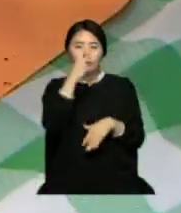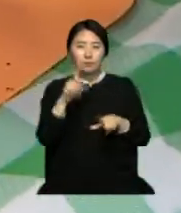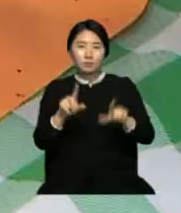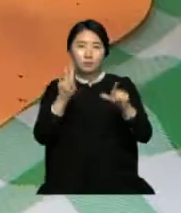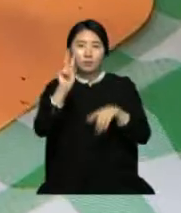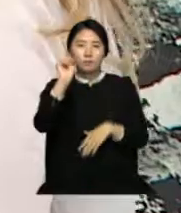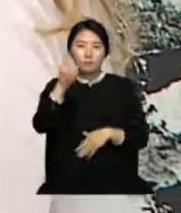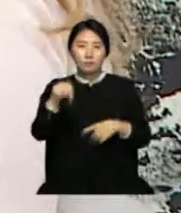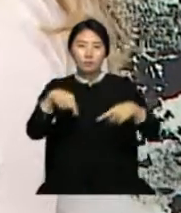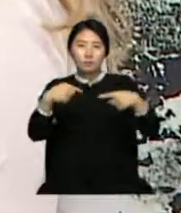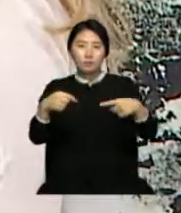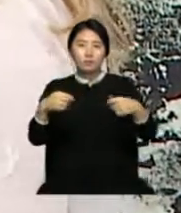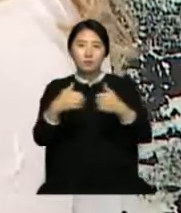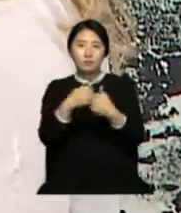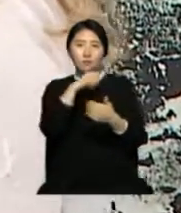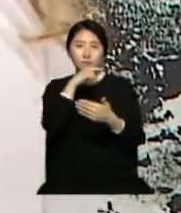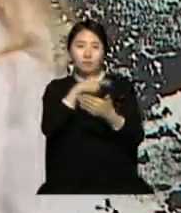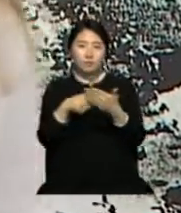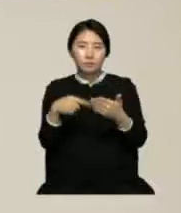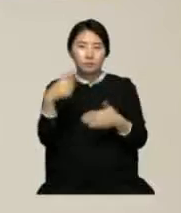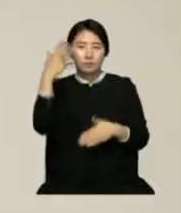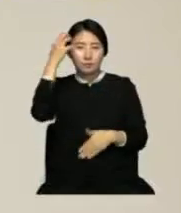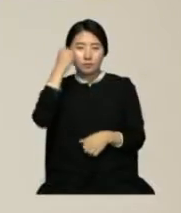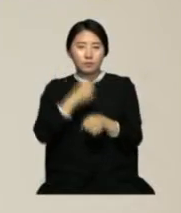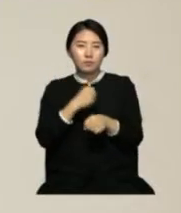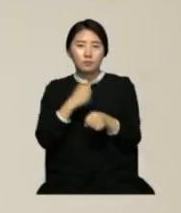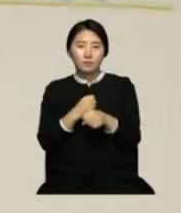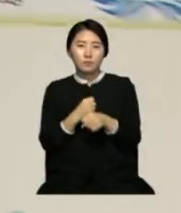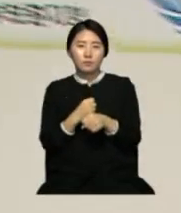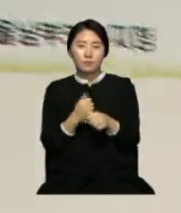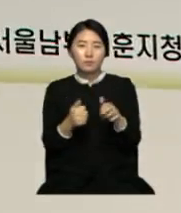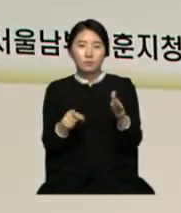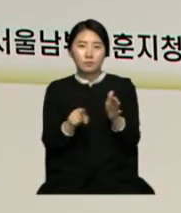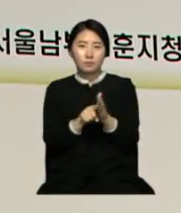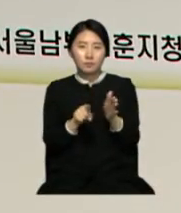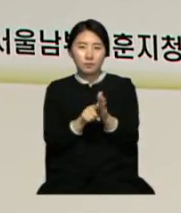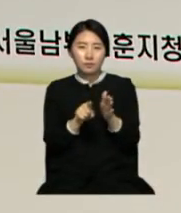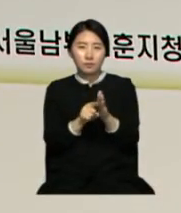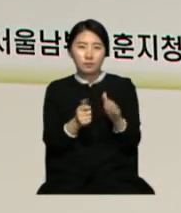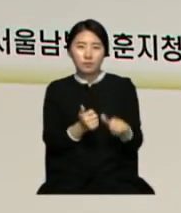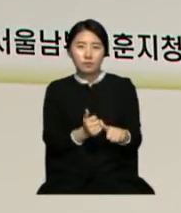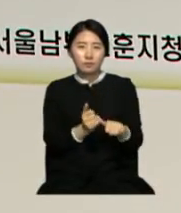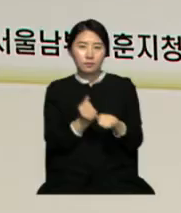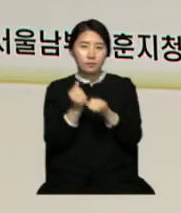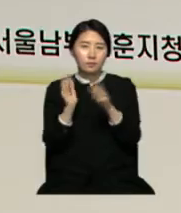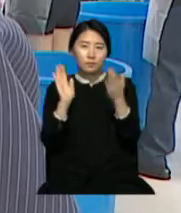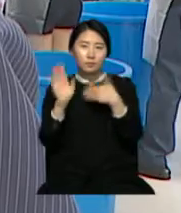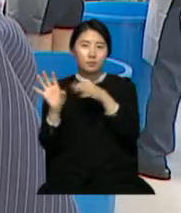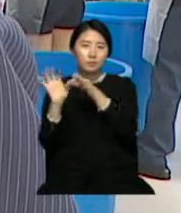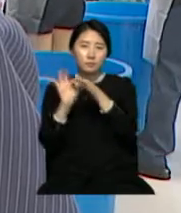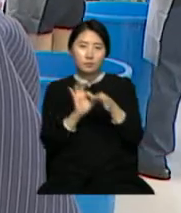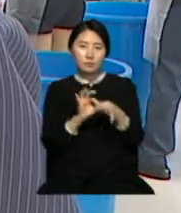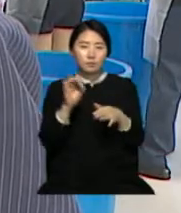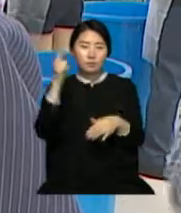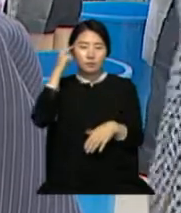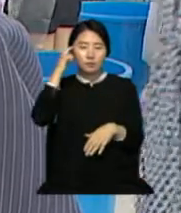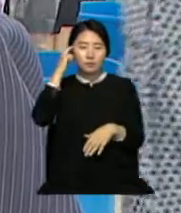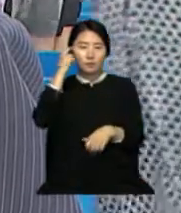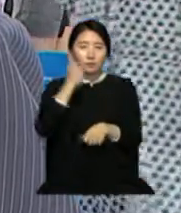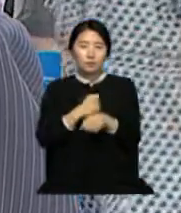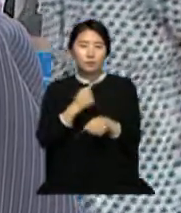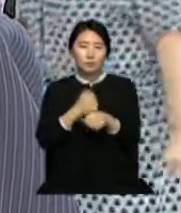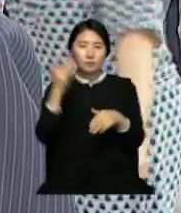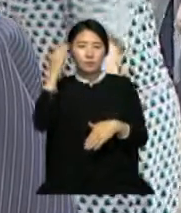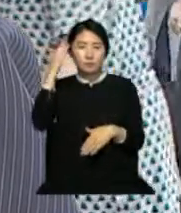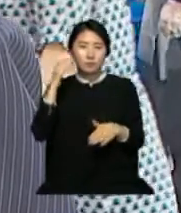유엔 참전군의 희생과 공헌을 기억하고 그 의지가 미래 세대로 이어지길 기원했습니다. 한국을